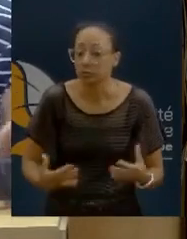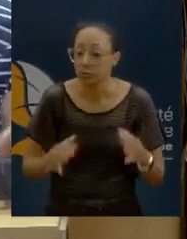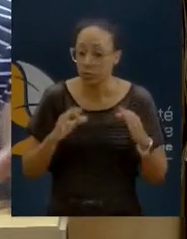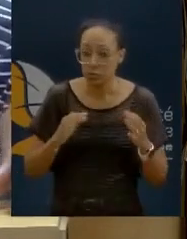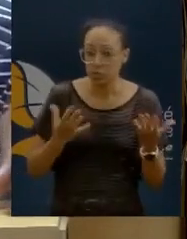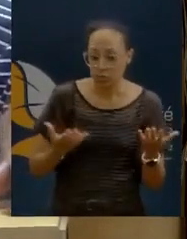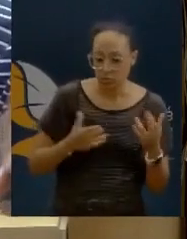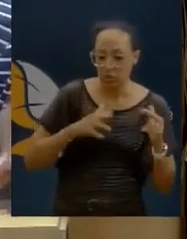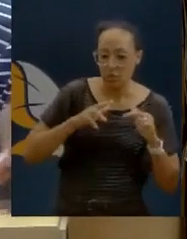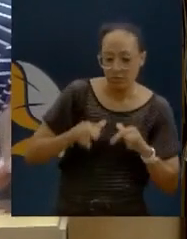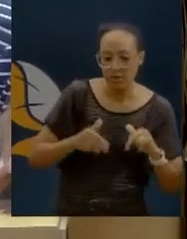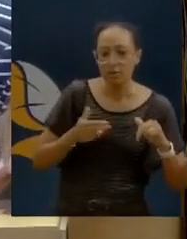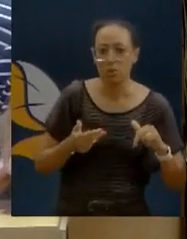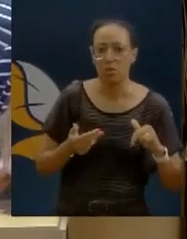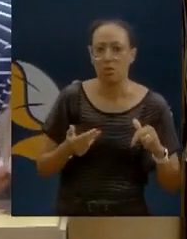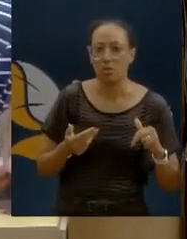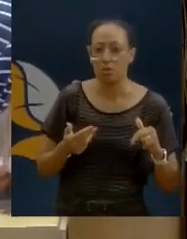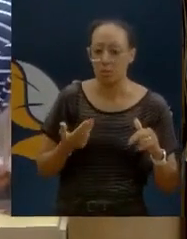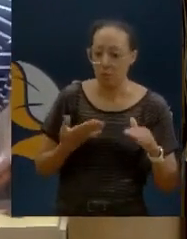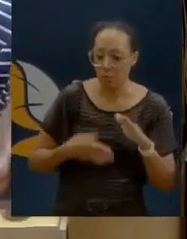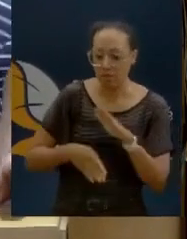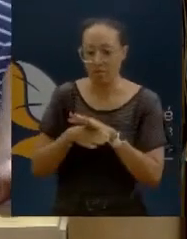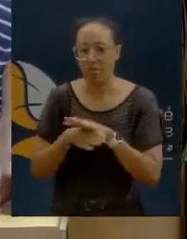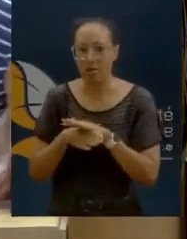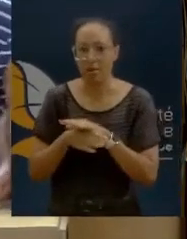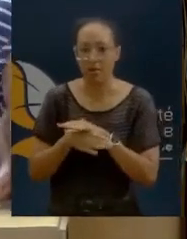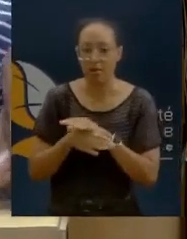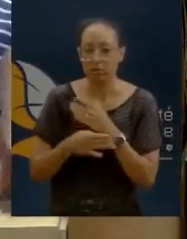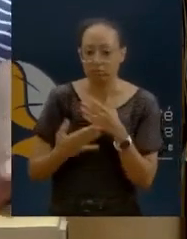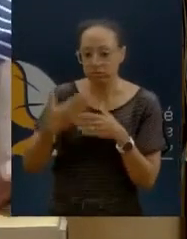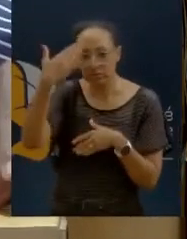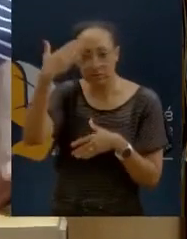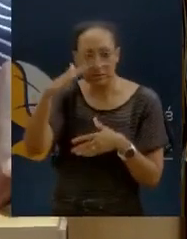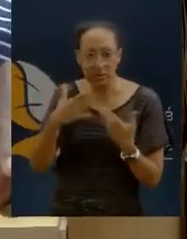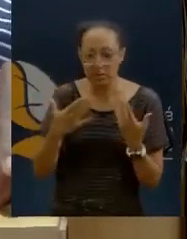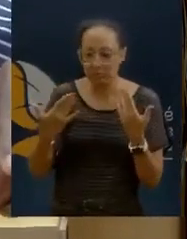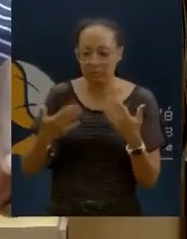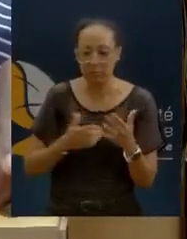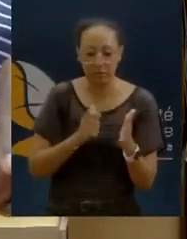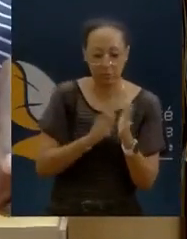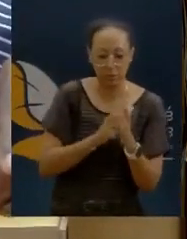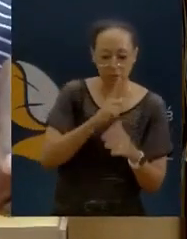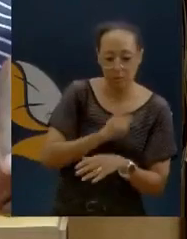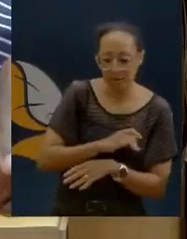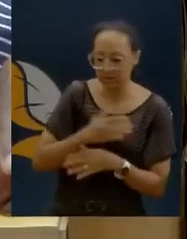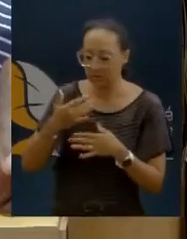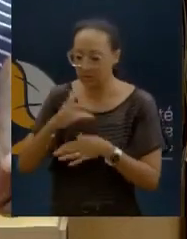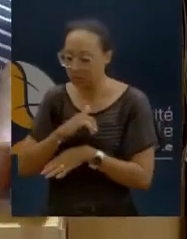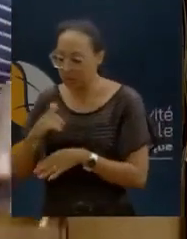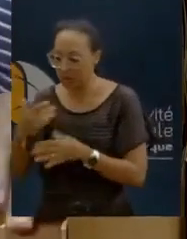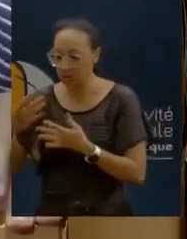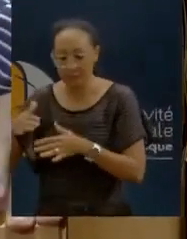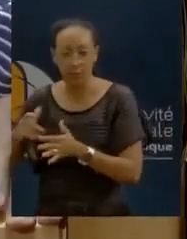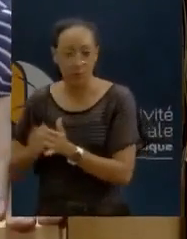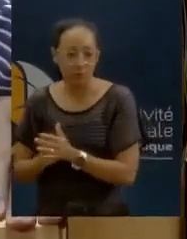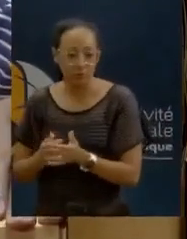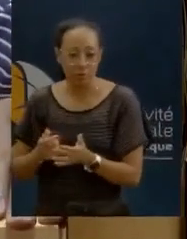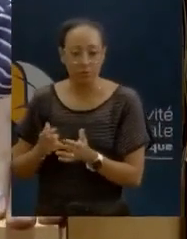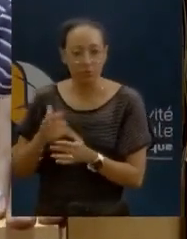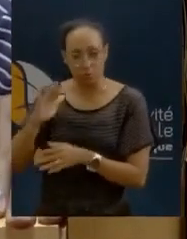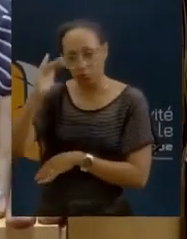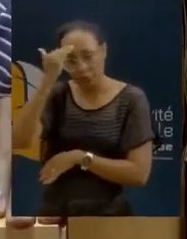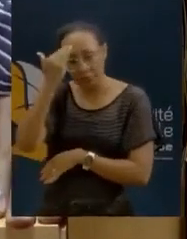signature de la convention, on sait sa date d'échéance, dès la signature. Donc,